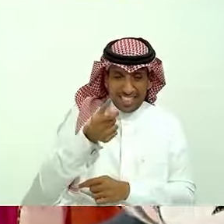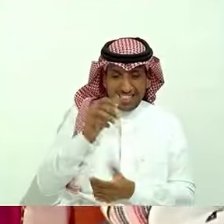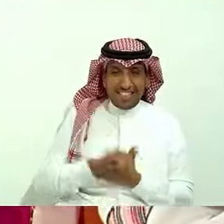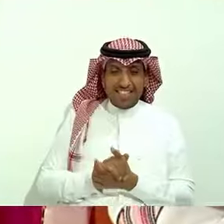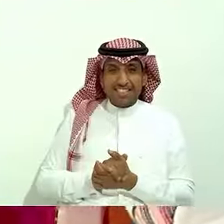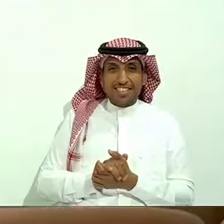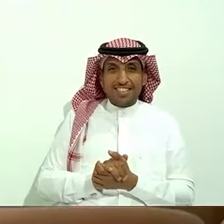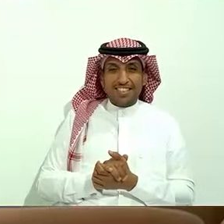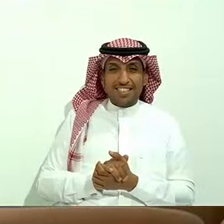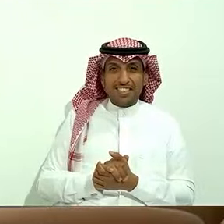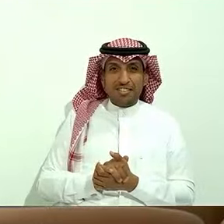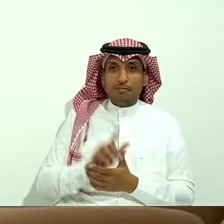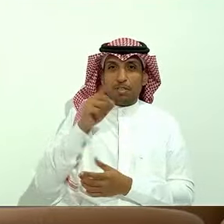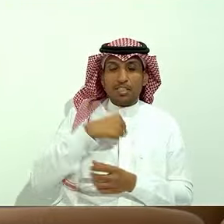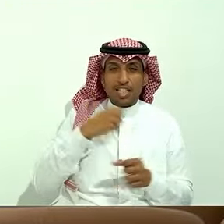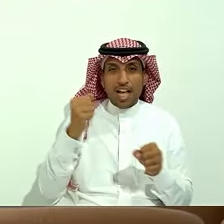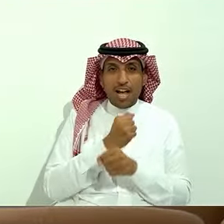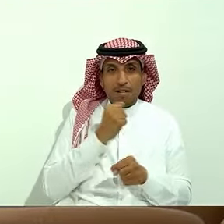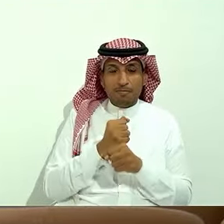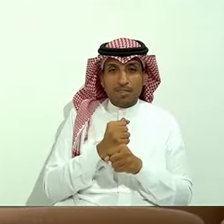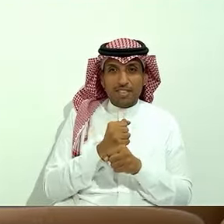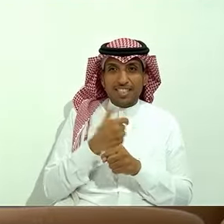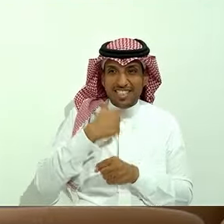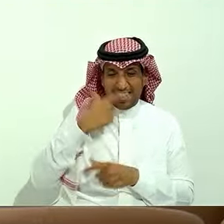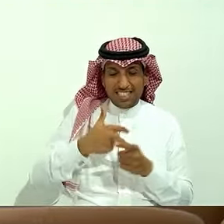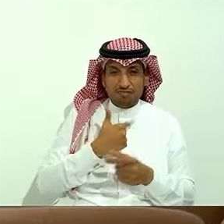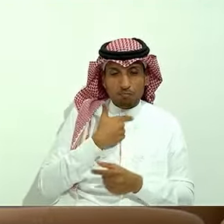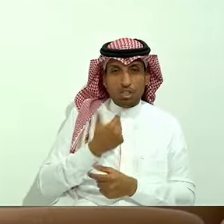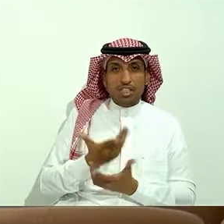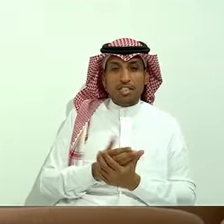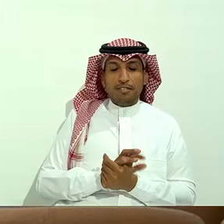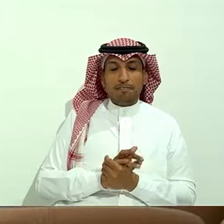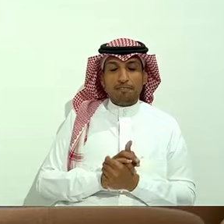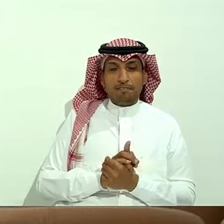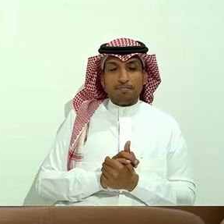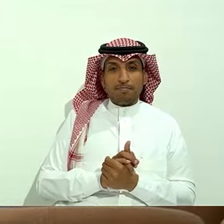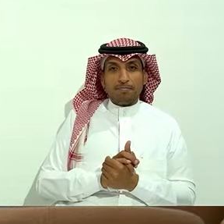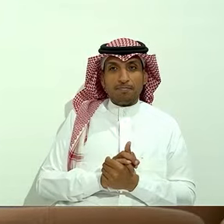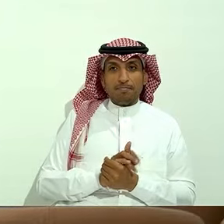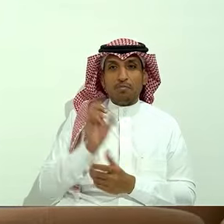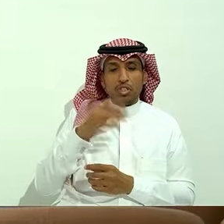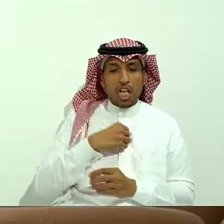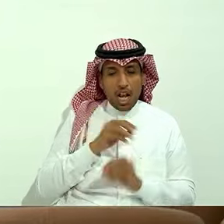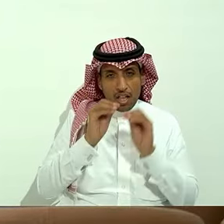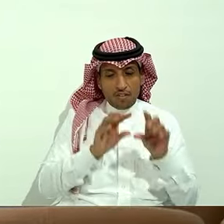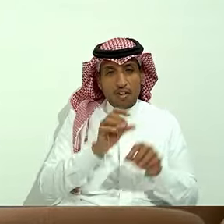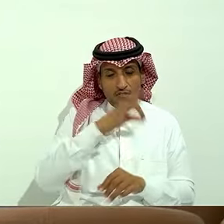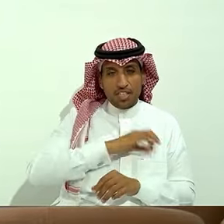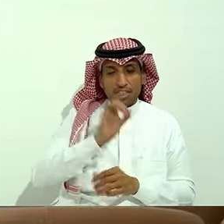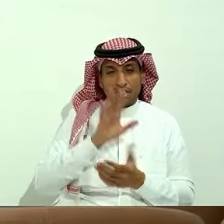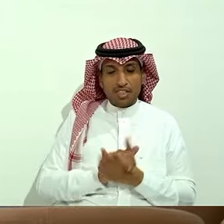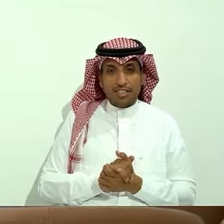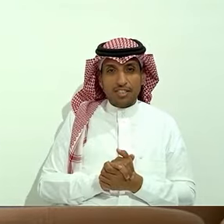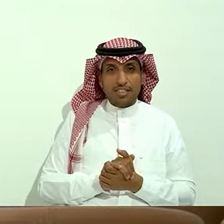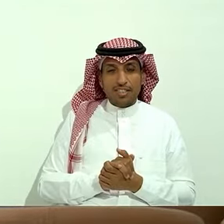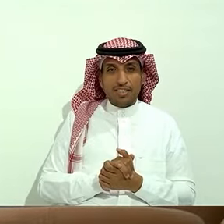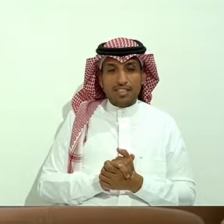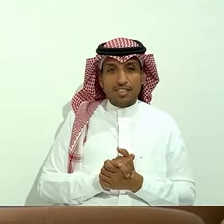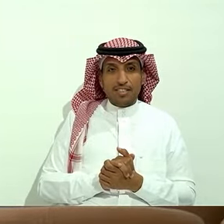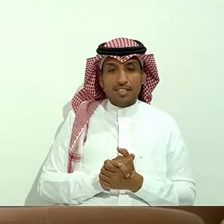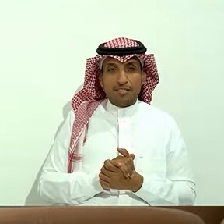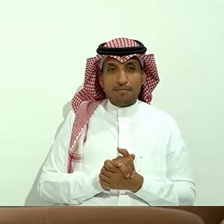عشان تسوي لنا، بس يعني إحنا أنانيين شوي ودنا ناخذ من الإبداع اللي عندنا. أنا أفيدكم إن شاء الله، إن شاء الله ما تقصرين. سؤال